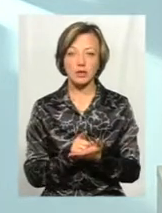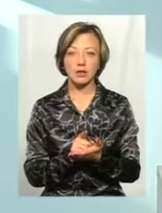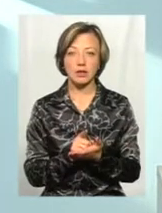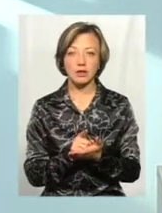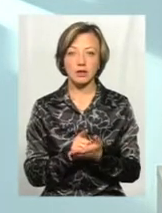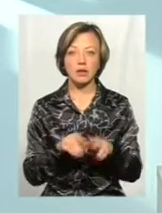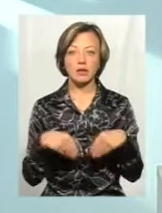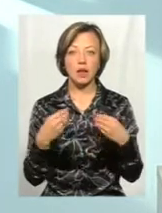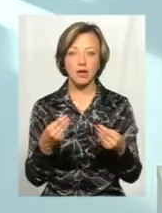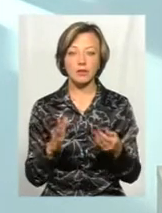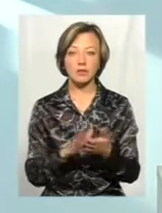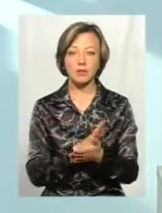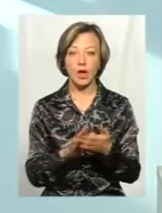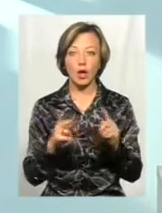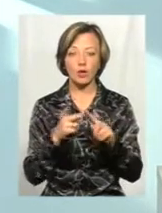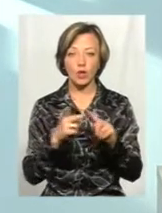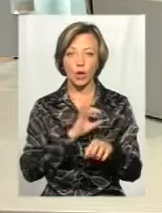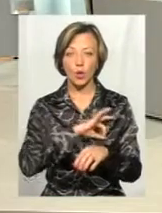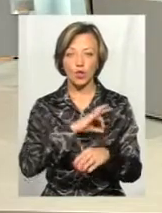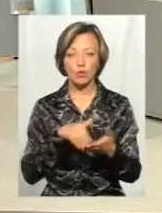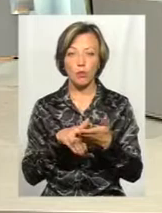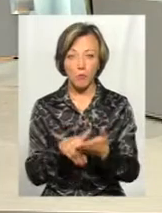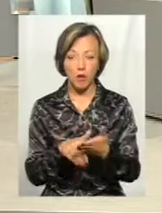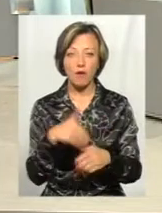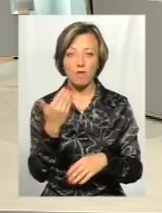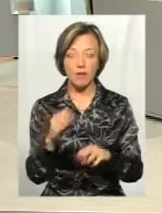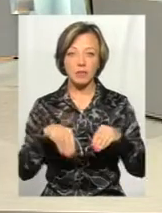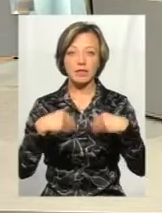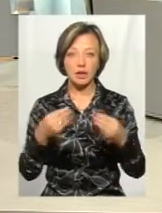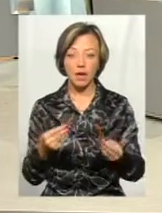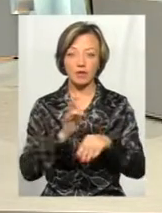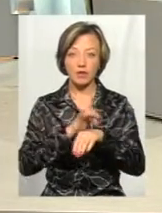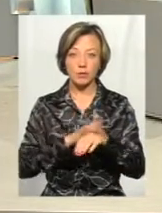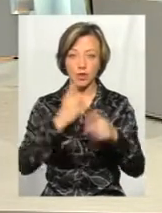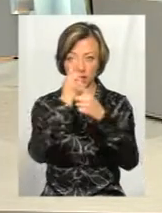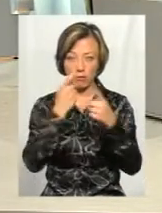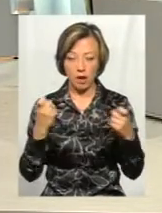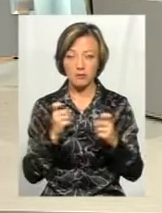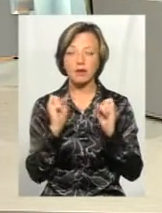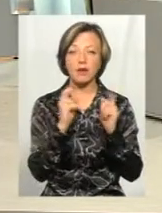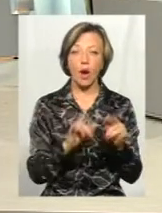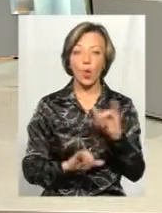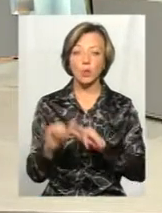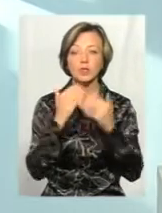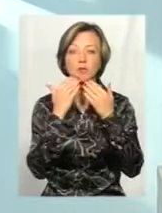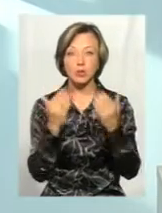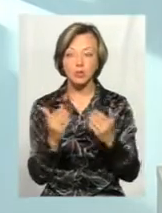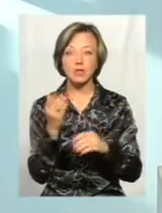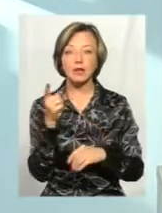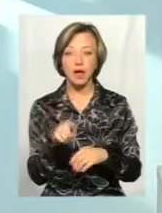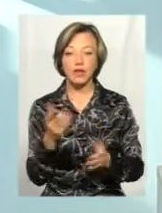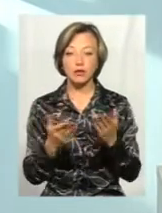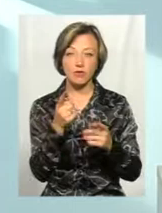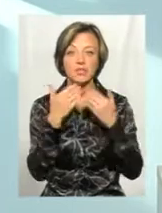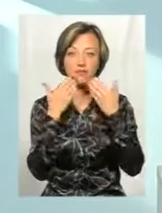якій повинна бути надана безоплатна вторинна правова допомога, то вам буде надано вичерпну інформацію, як, куди звернутися, і навіть якщо